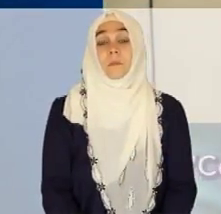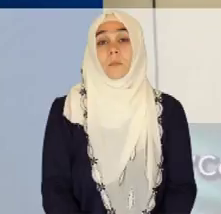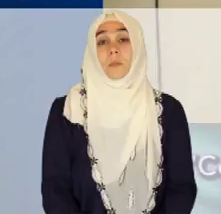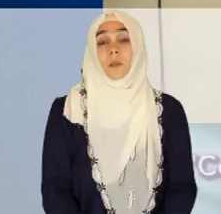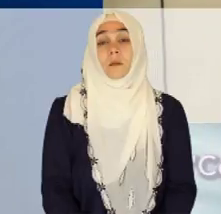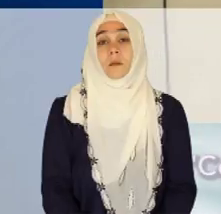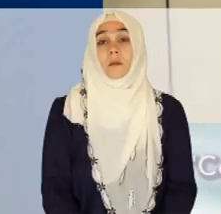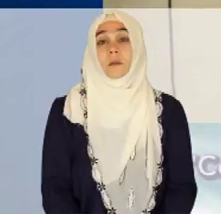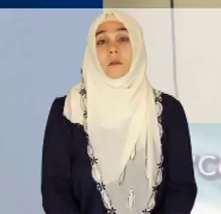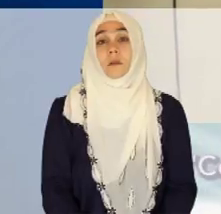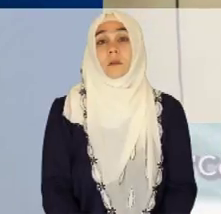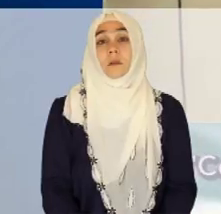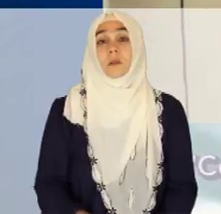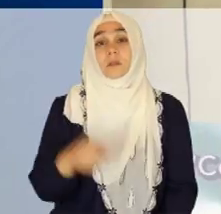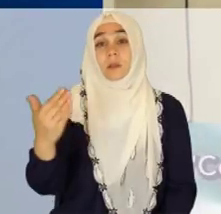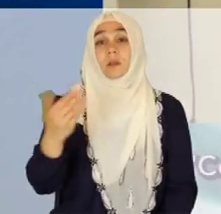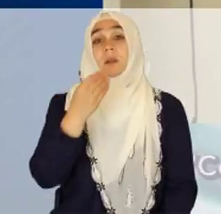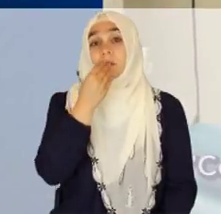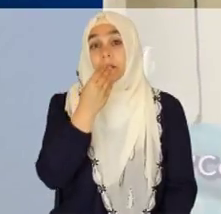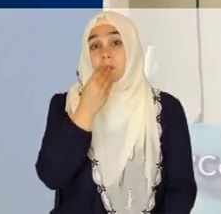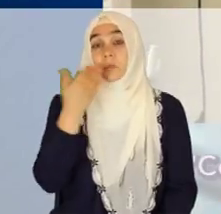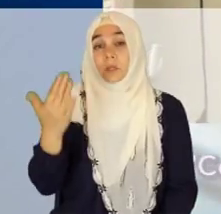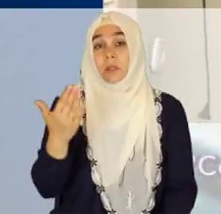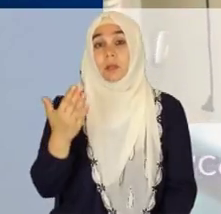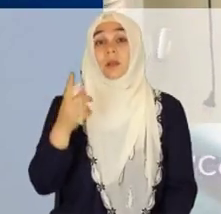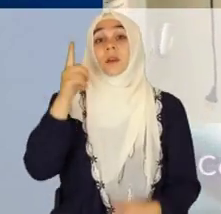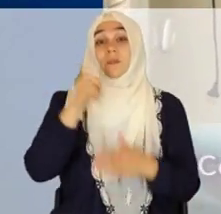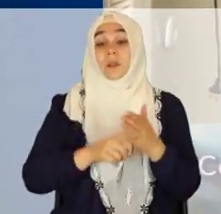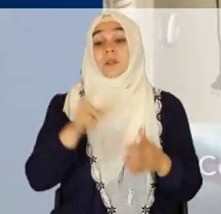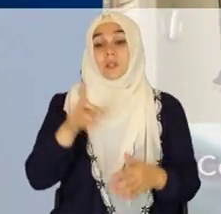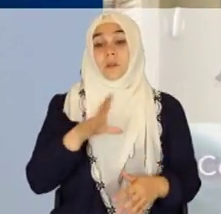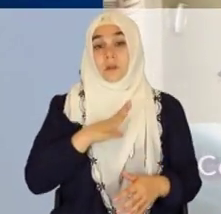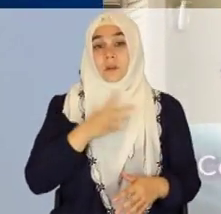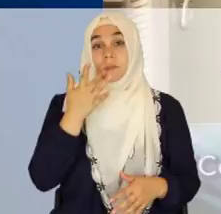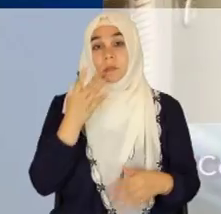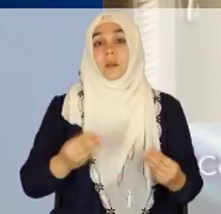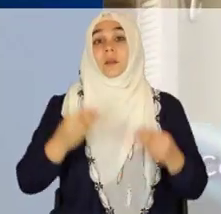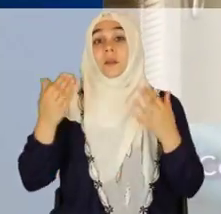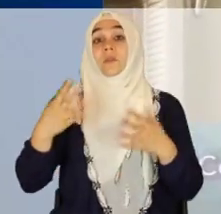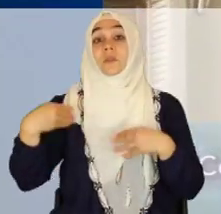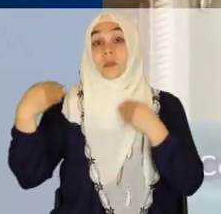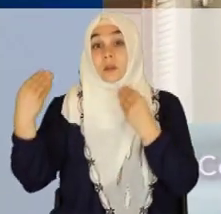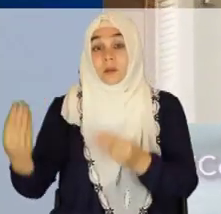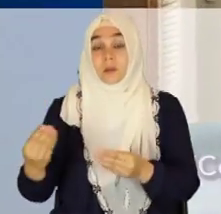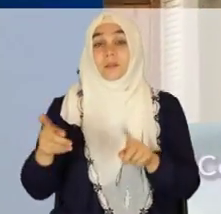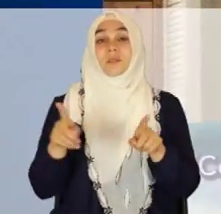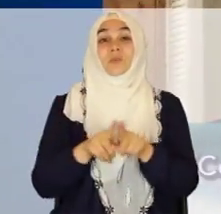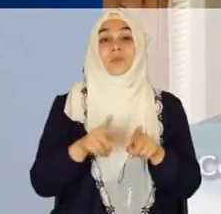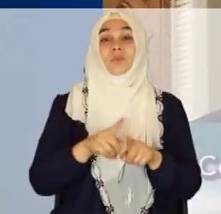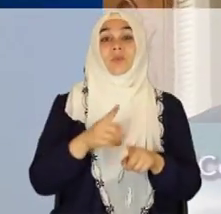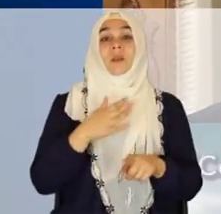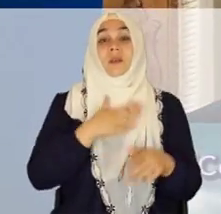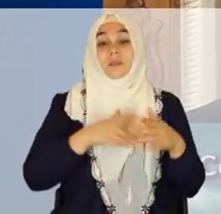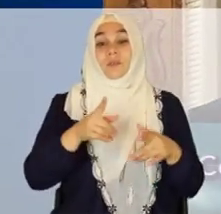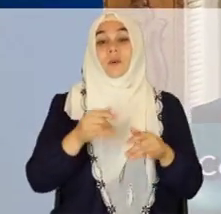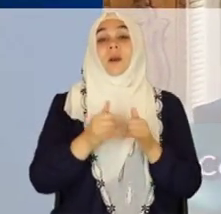taqiyyun deganlar. Sani taomingni taqvodor yesin. Xayr ehsoning taqvodorga qilgin, chunki savobi